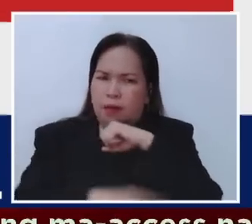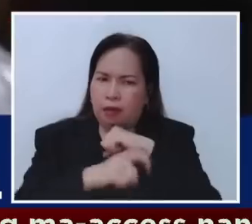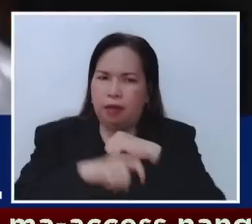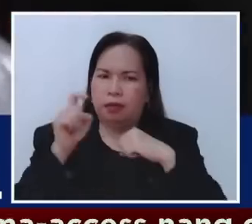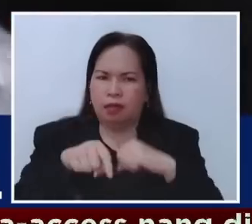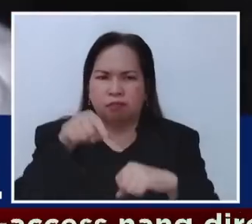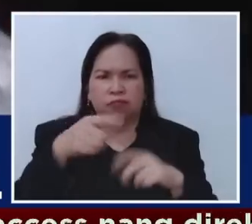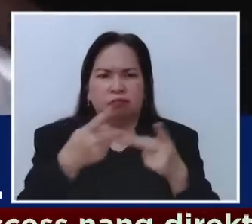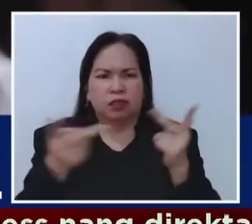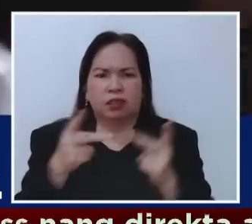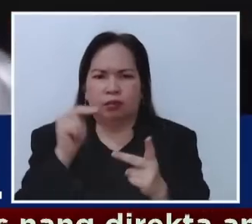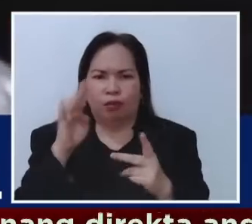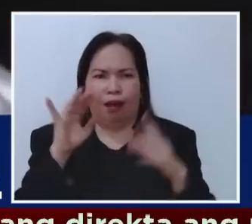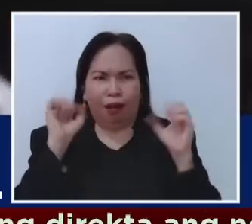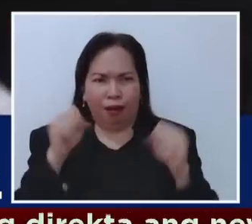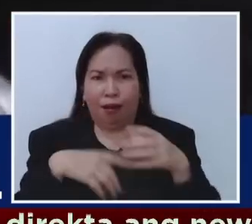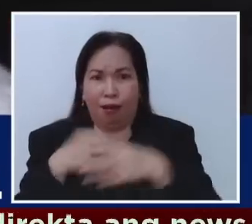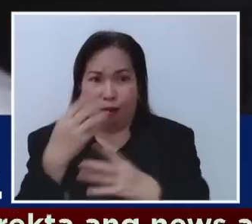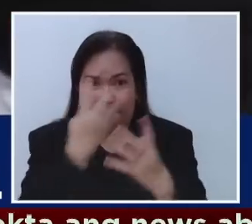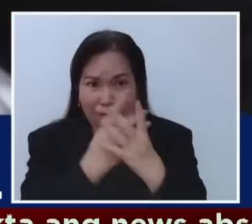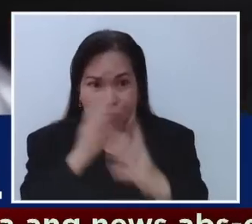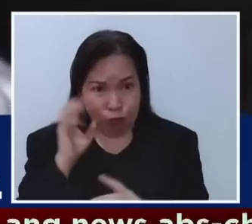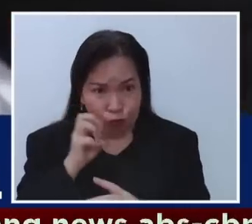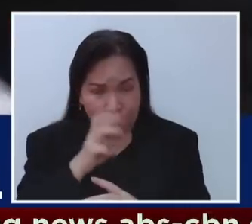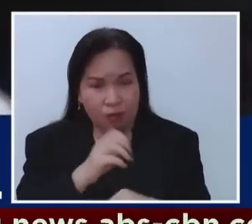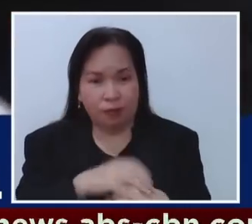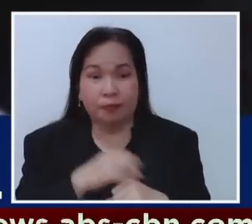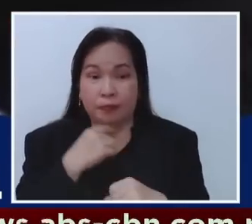facility. Ayon naman kay Attorney Reynante